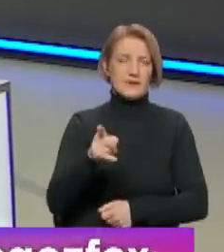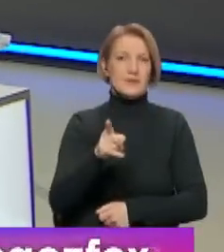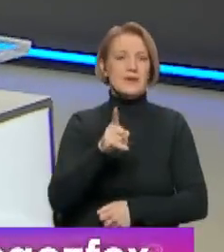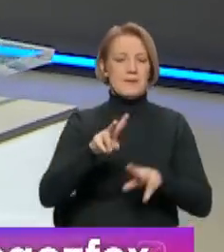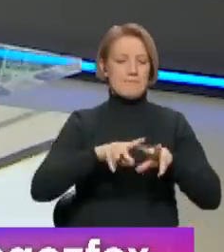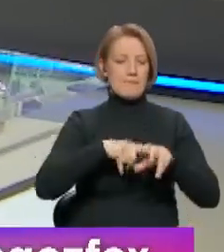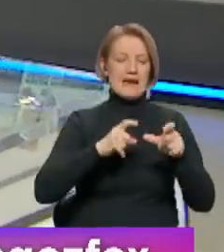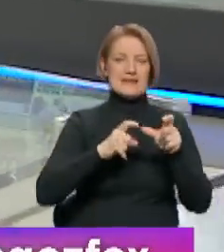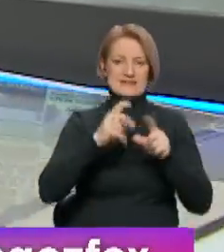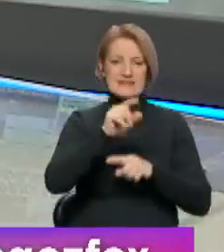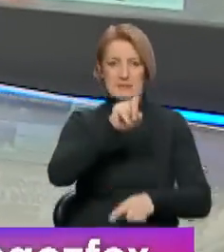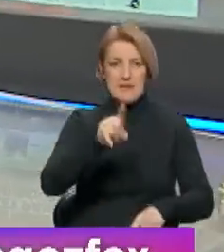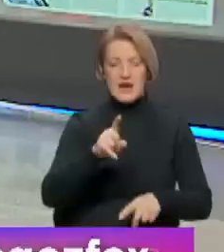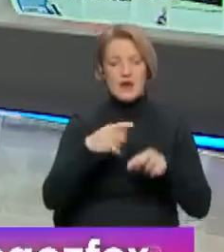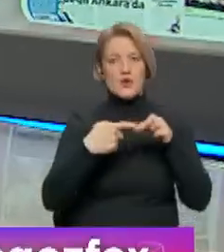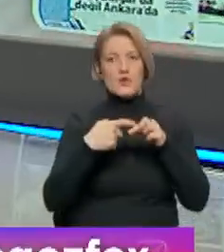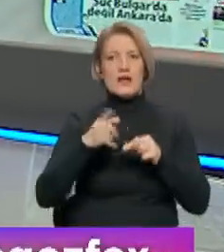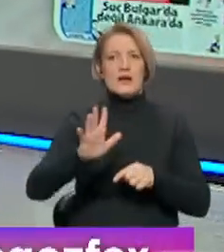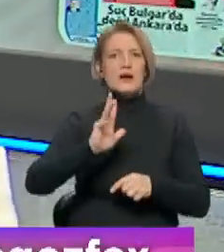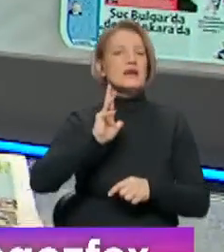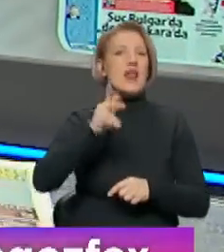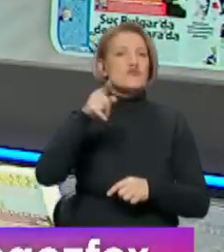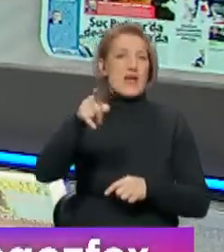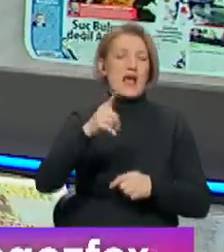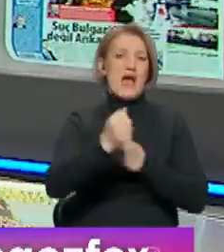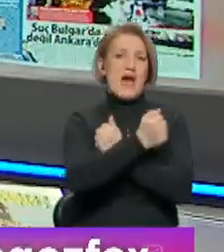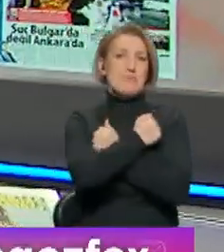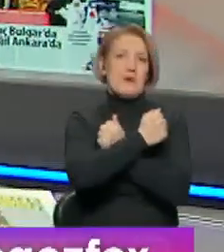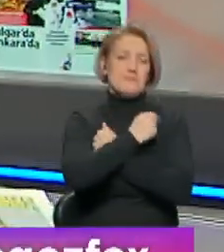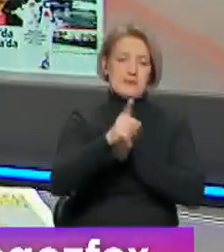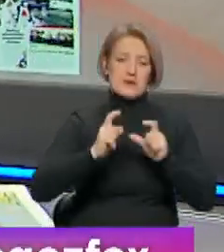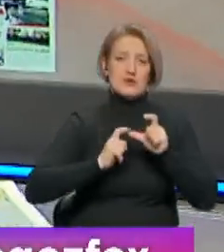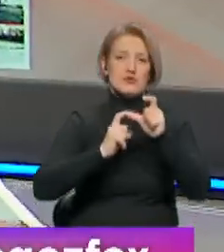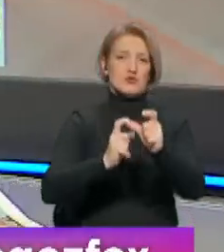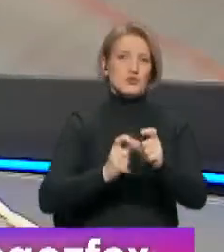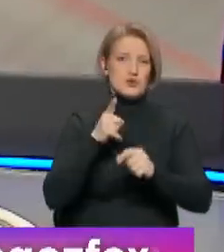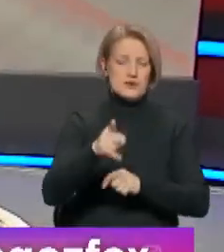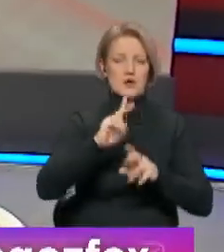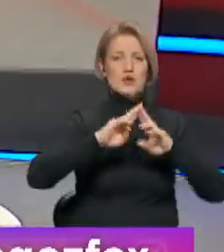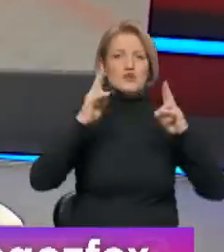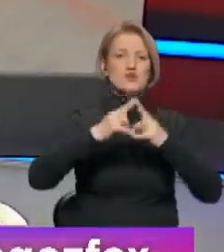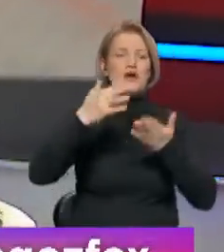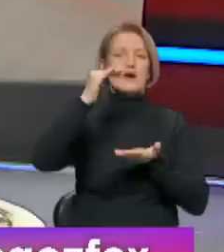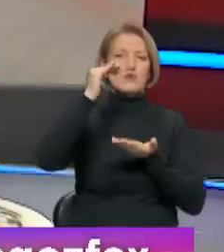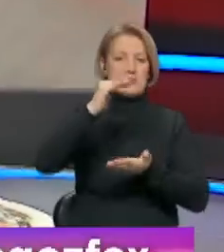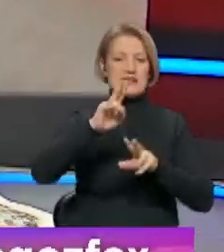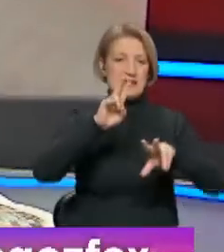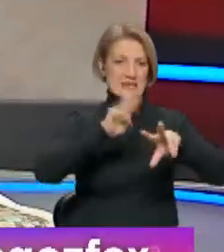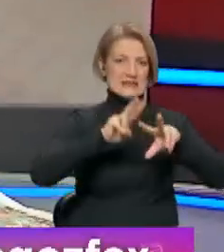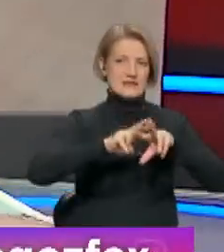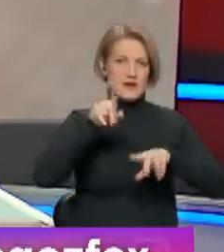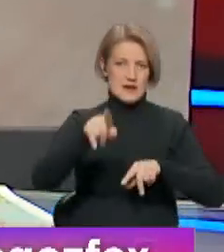Messi mi Ronaldo mu ve gelecek mbappe bir soru üzerine Cumhurbaşkanı Erdoğan'ın Dünya Kupası ve yıldızlarını